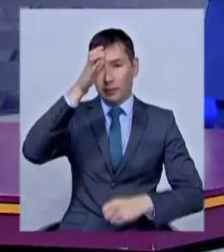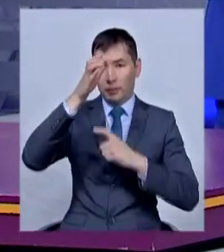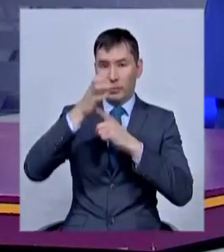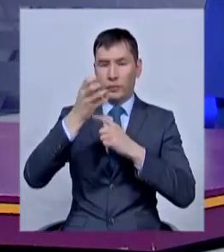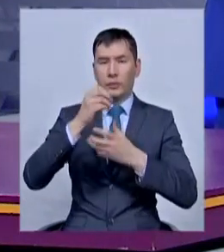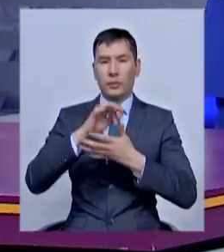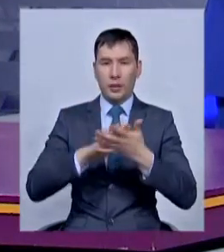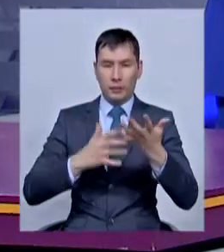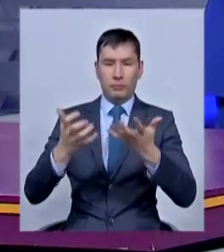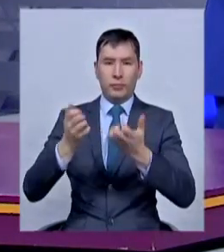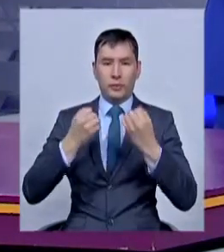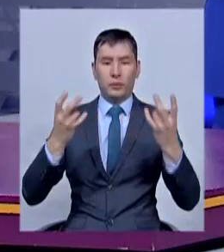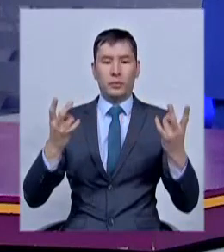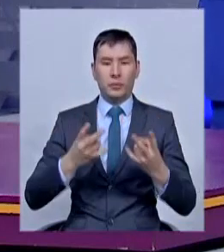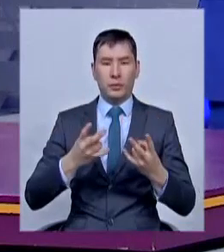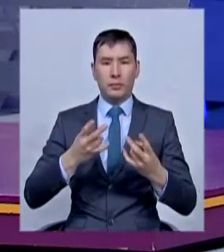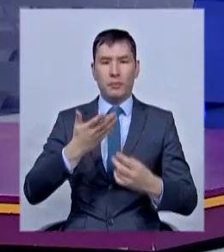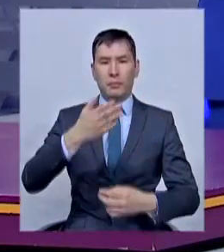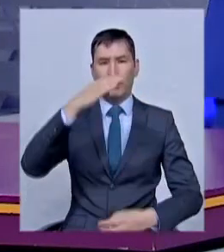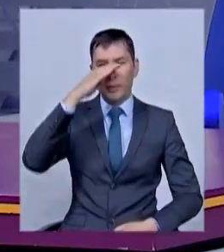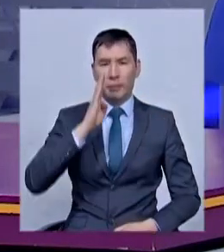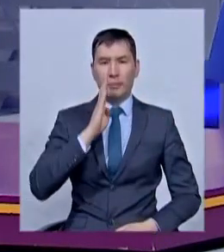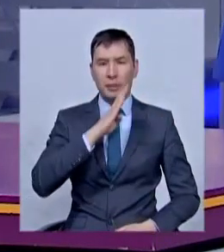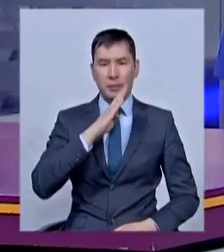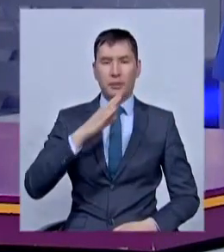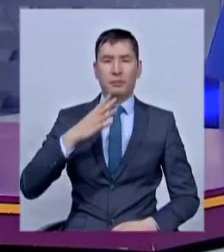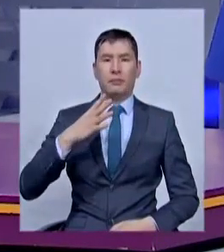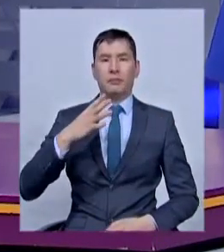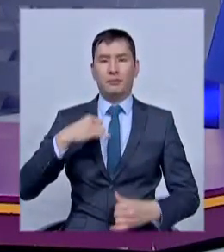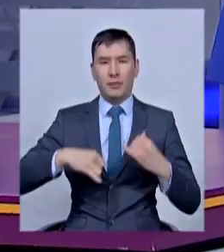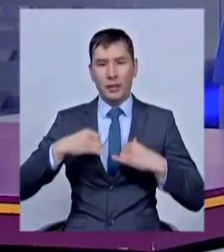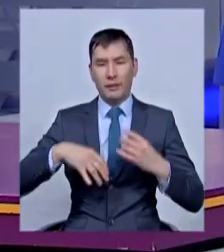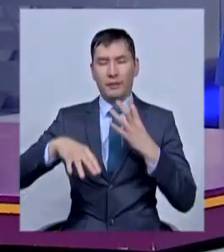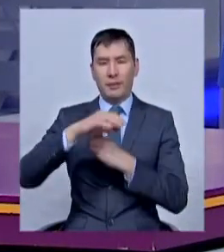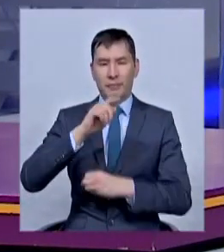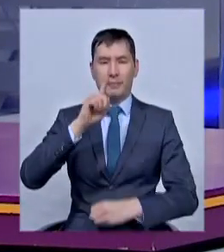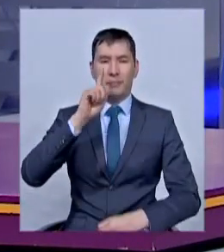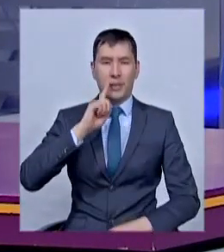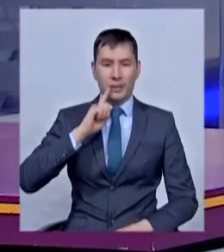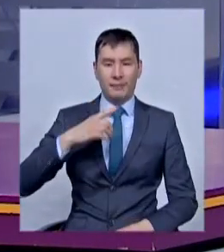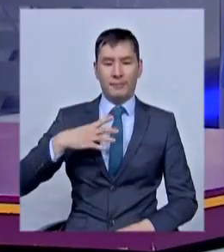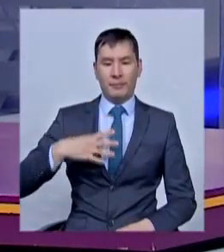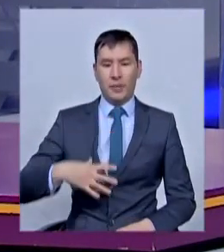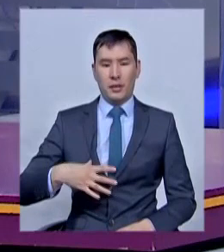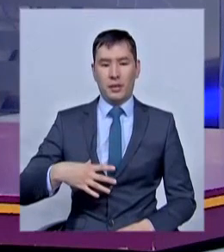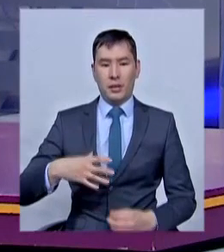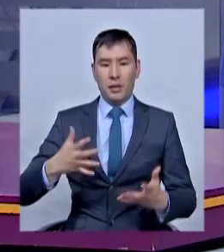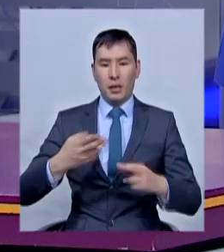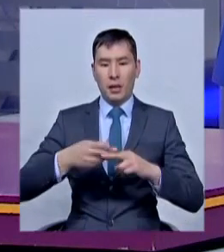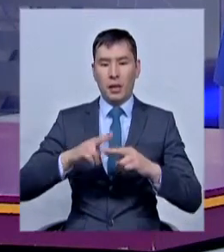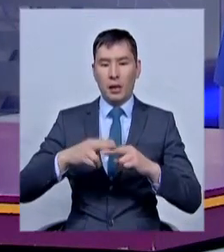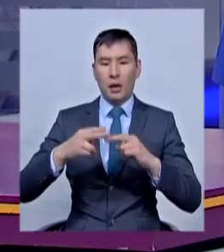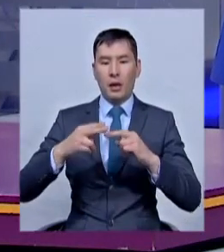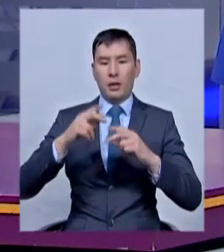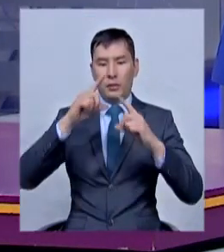де, ата-аналар да жалпы азаматтық қоғам белсенділік танытуы керек. Алматы қаласының мектептері 2-ші 90-да қалай